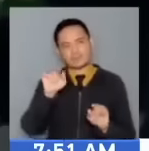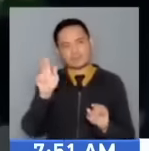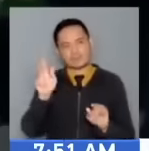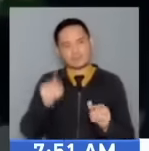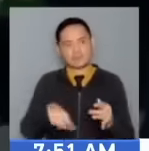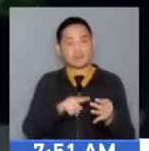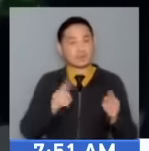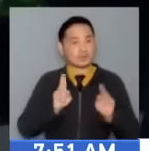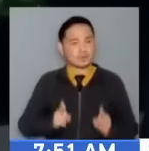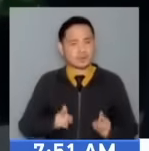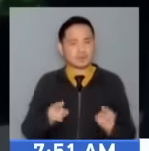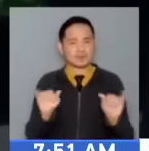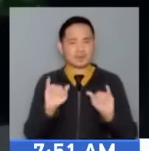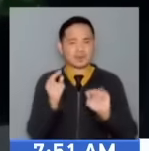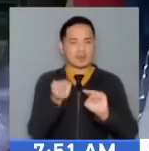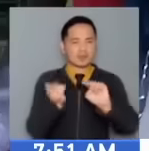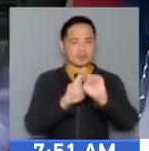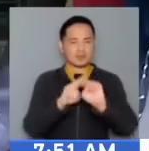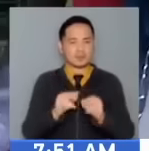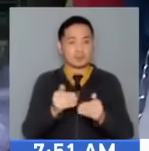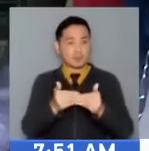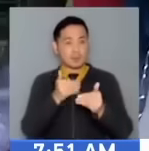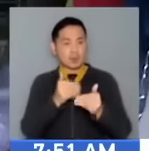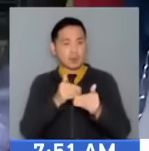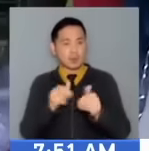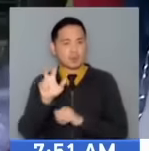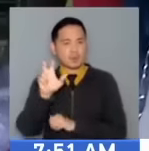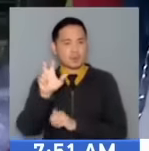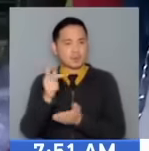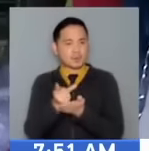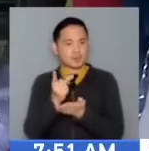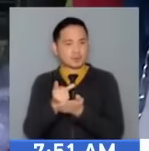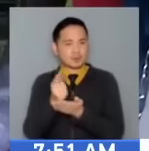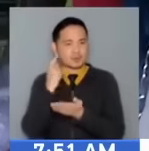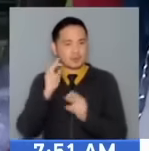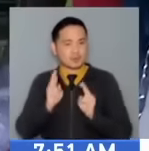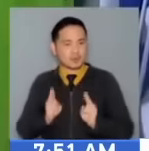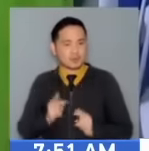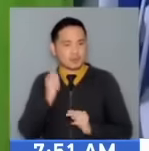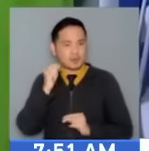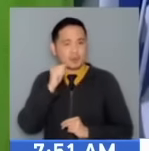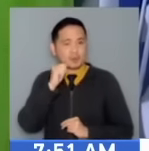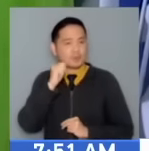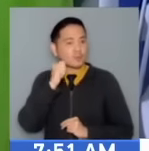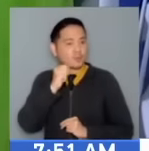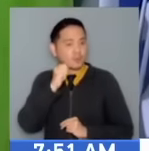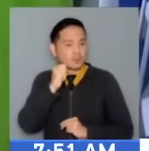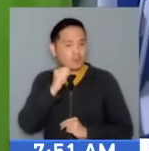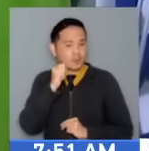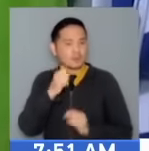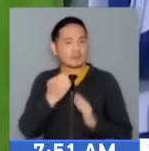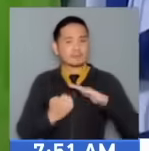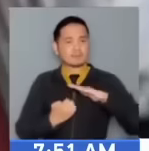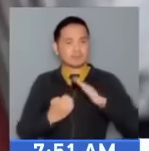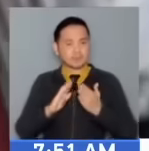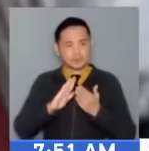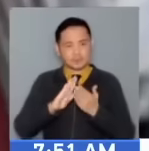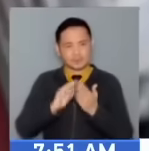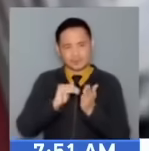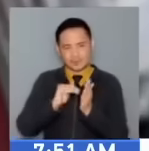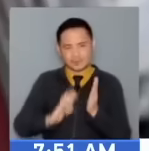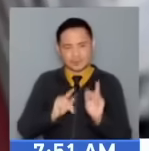Sa tindahang ito, ang dating 300 pesos na isang set ng uniform ng mga babaeng elementary student, 350 pesos na ngayon.